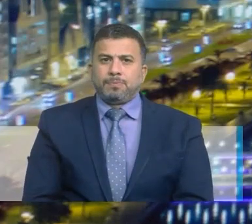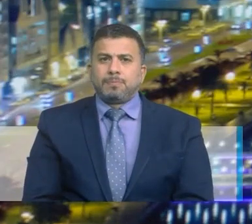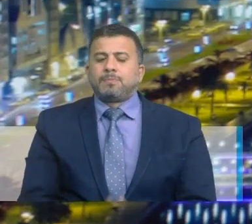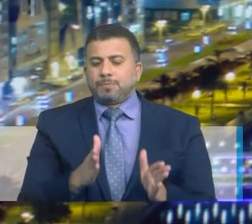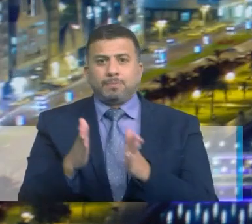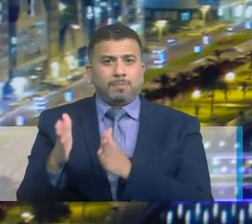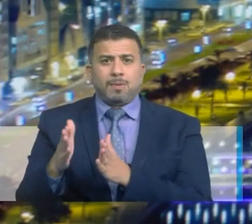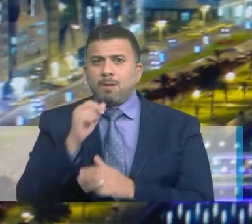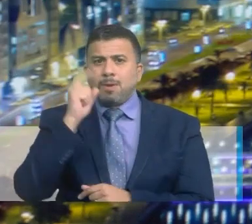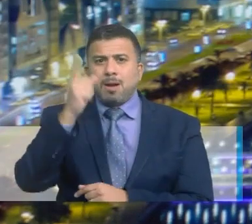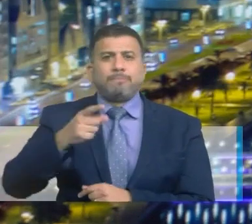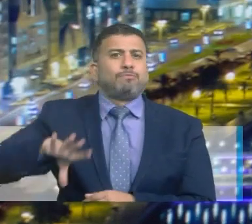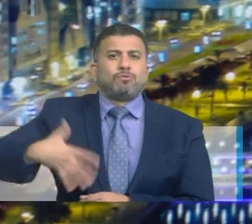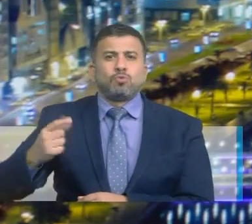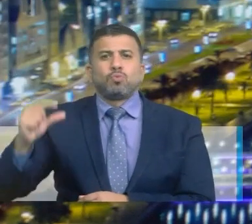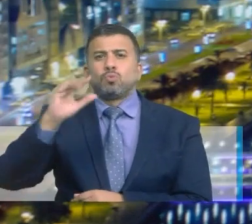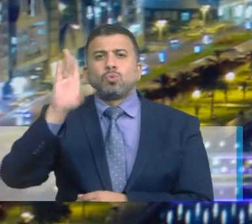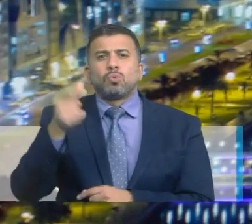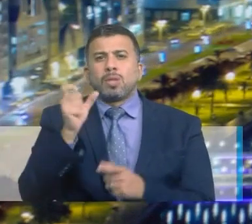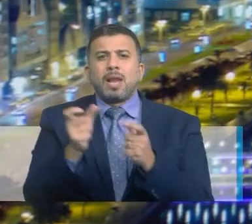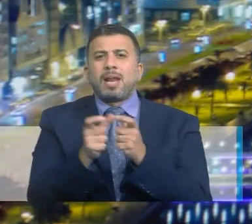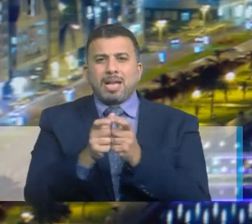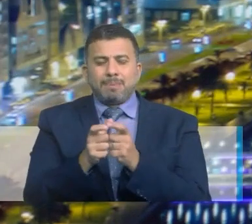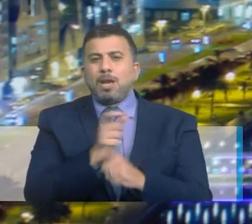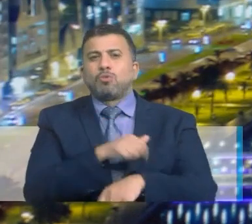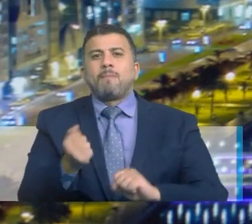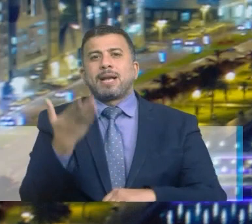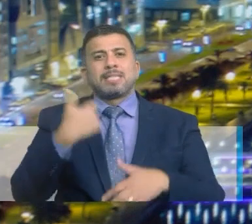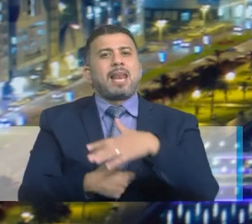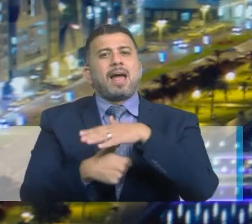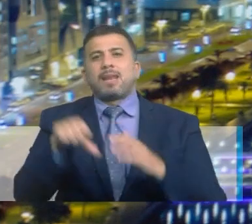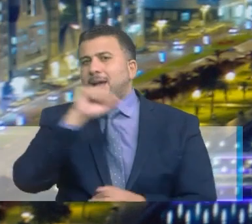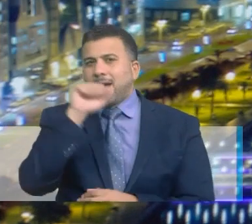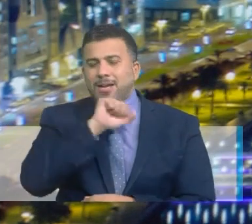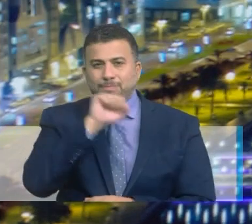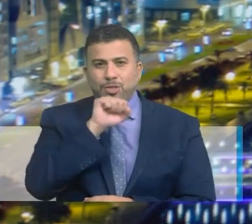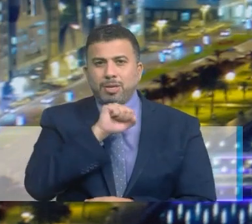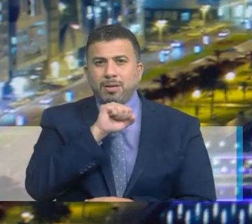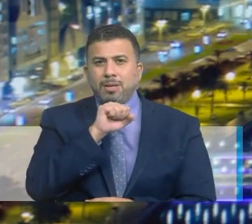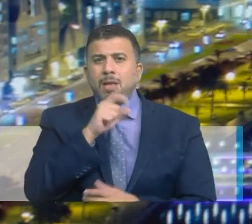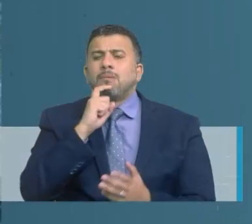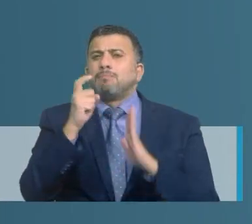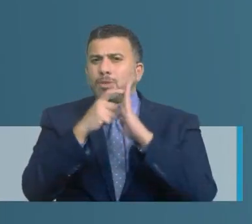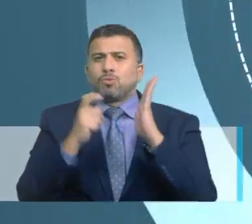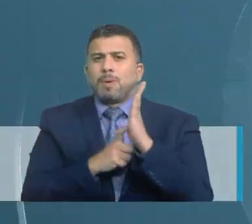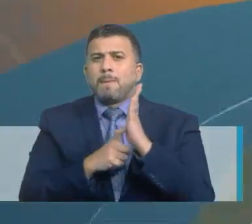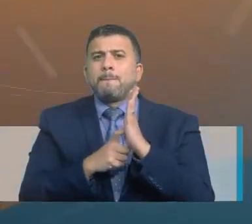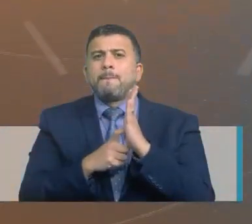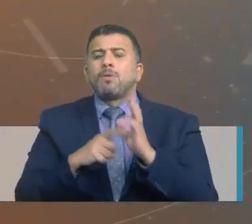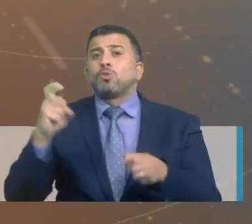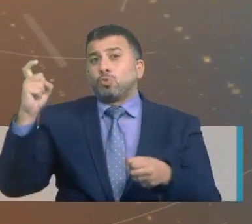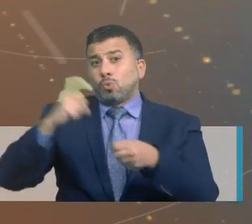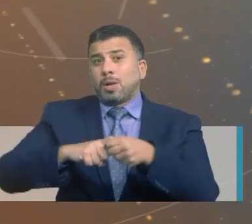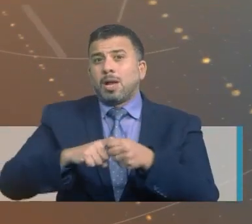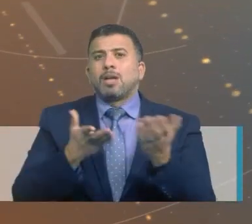من جانب اخر اصدر صاحب السمو الشيخ الدكتور سلطان بن محمد القاسمي عضو المجلس الاعلى حاكم الشارقه مرسوما